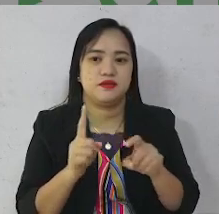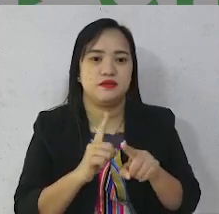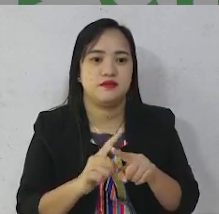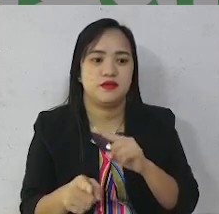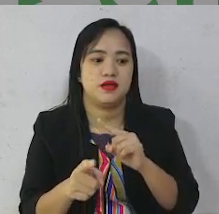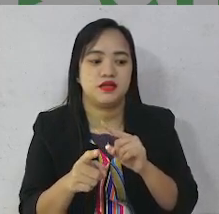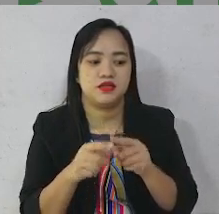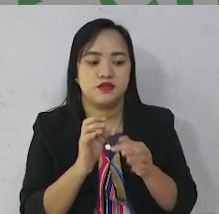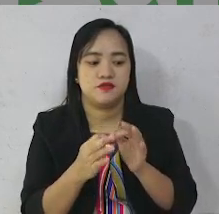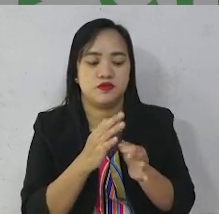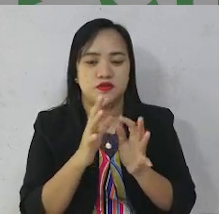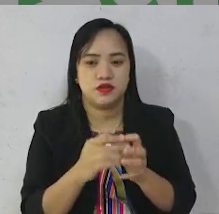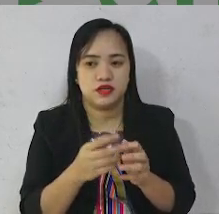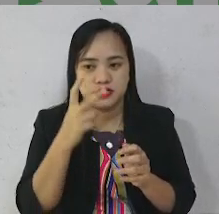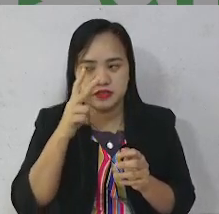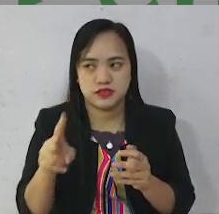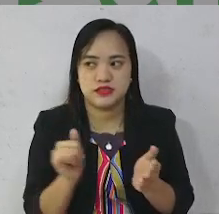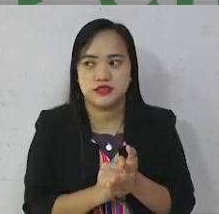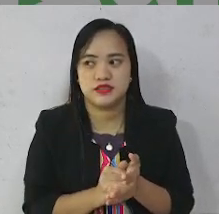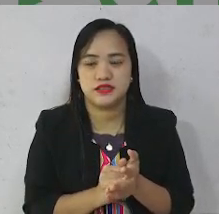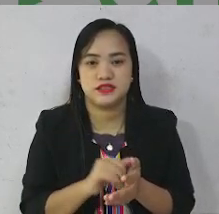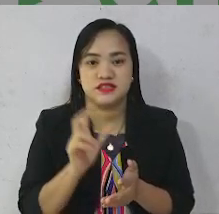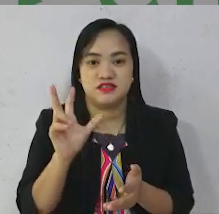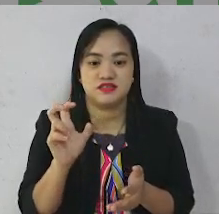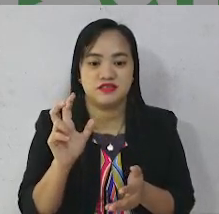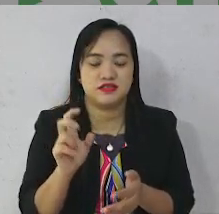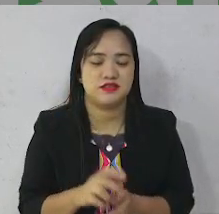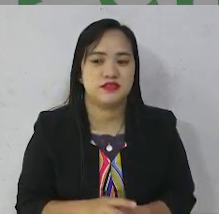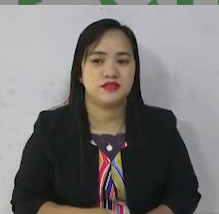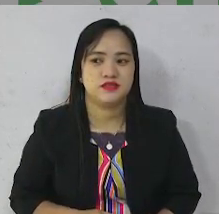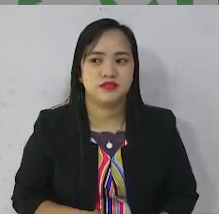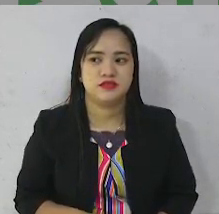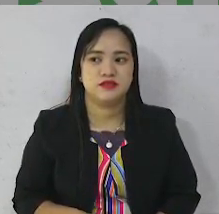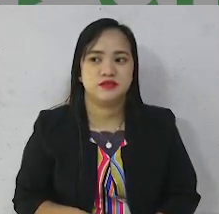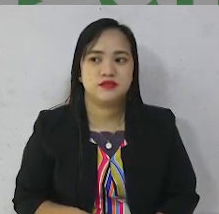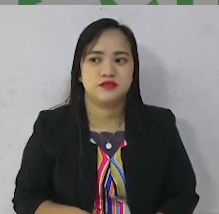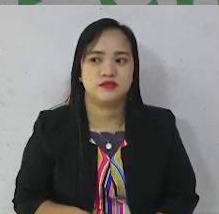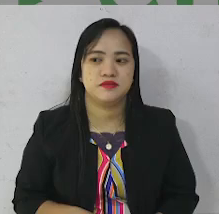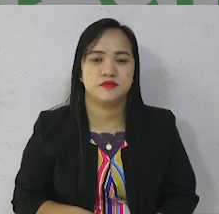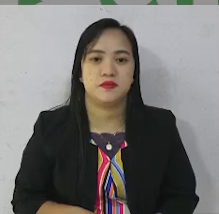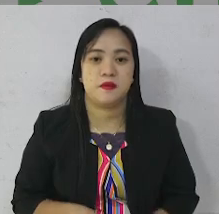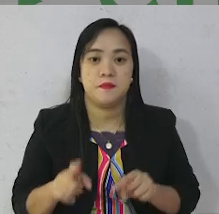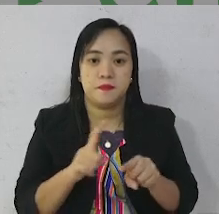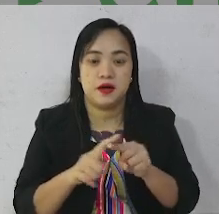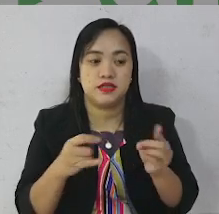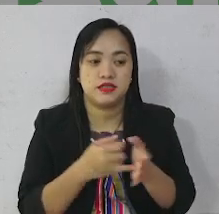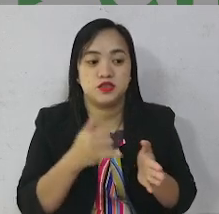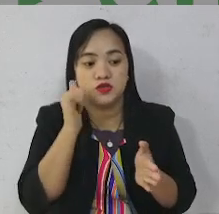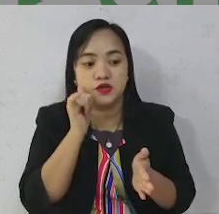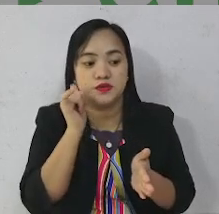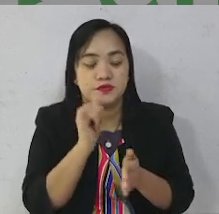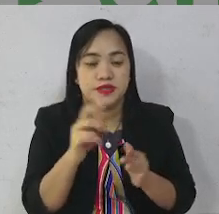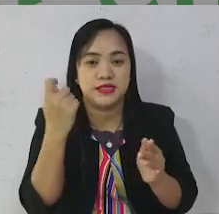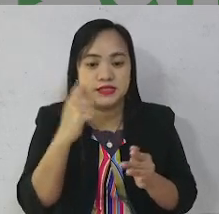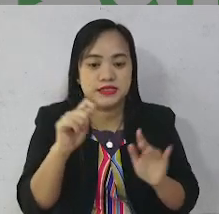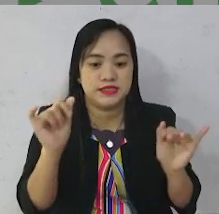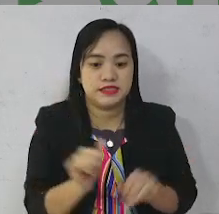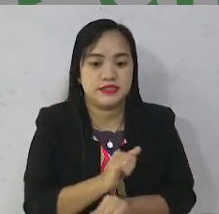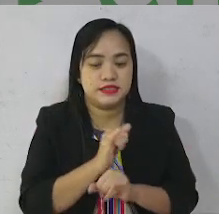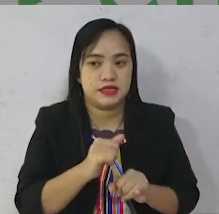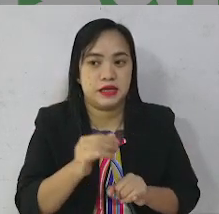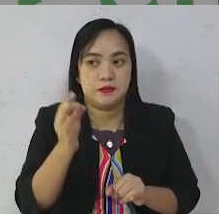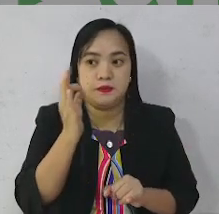13 din ang laki na oo ' ba pero Ah same lang din kasi nga Ayon yung sa kanilang kinakain